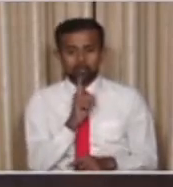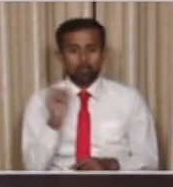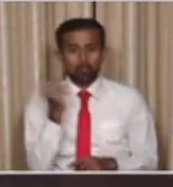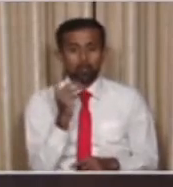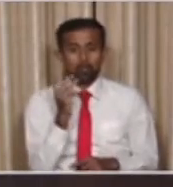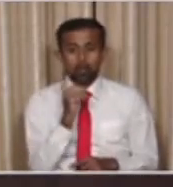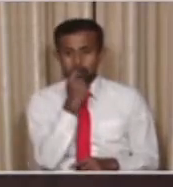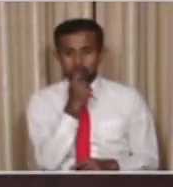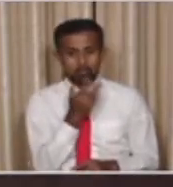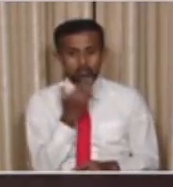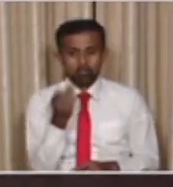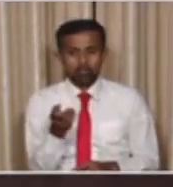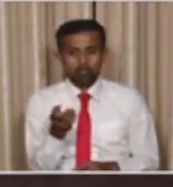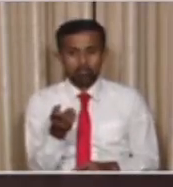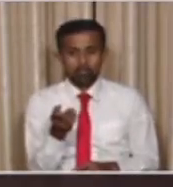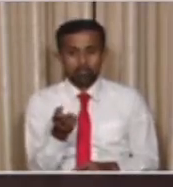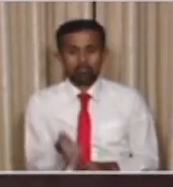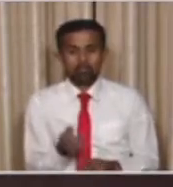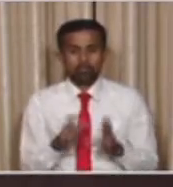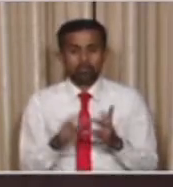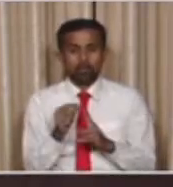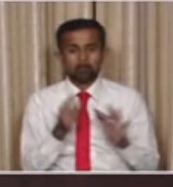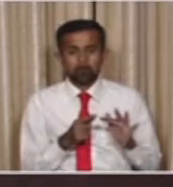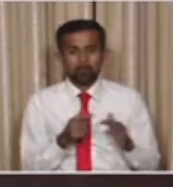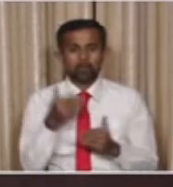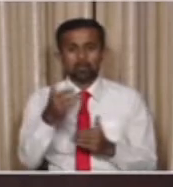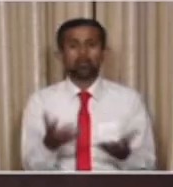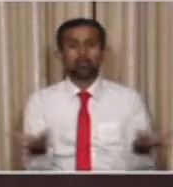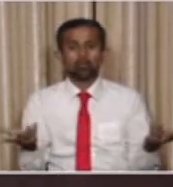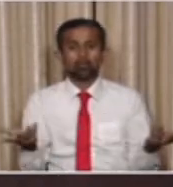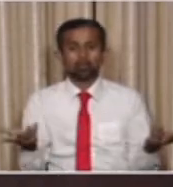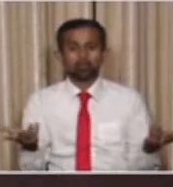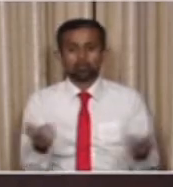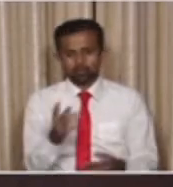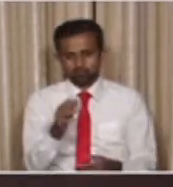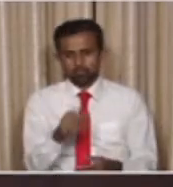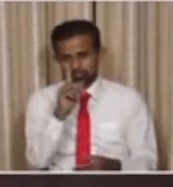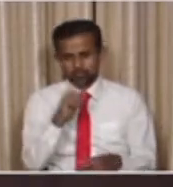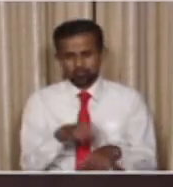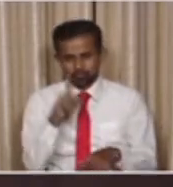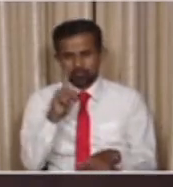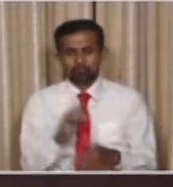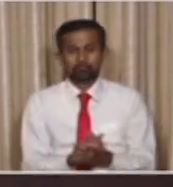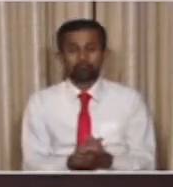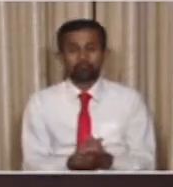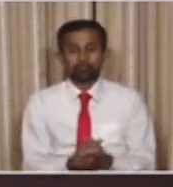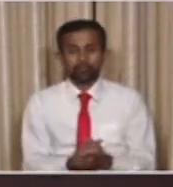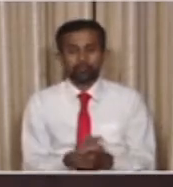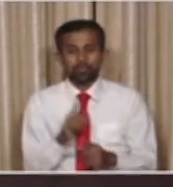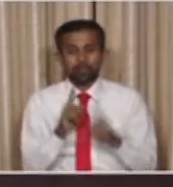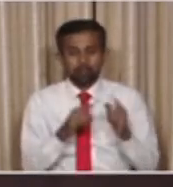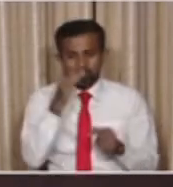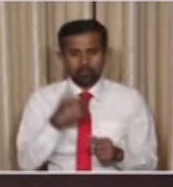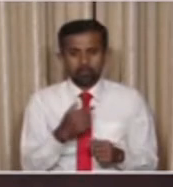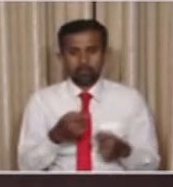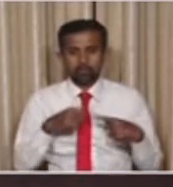දාන්න පුළුවන් නම් මොකද්ද මේ කෝප් කමිටුවේ අනාගතය කියලා කියන්නේ? මම එක තව මට විනාඩියක් දෙන්න. මොකද හේතුව කරු කදානායකතුමා,